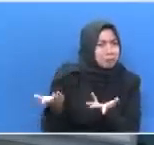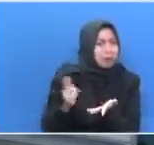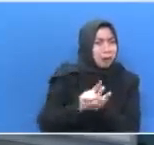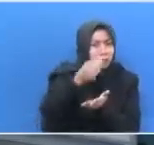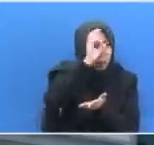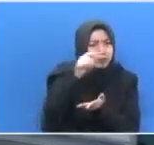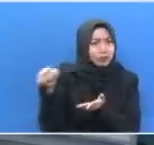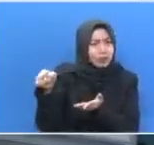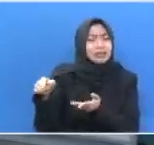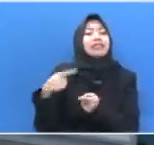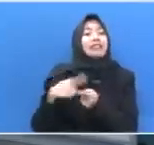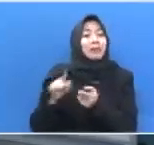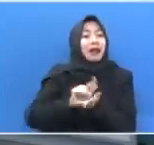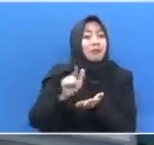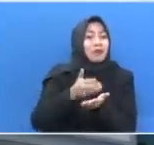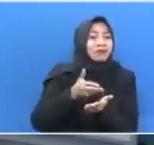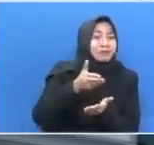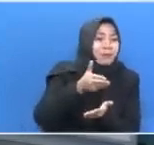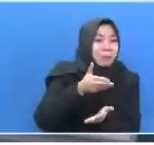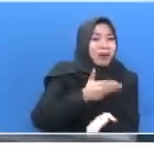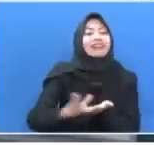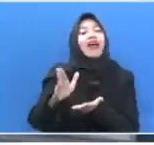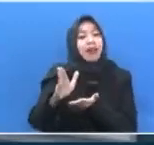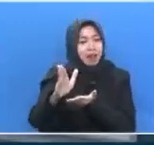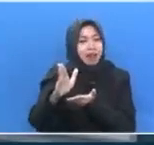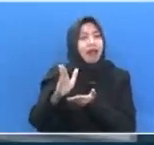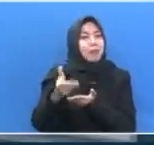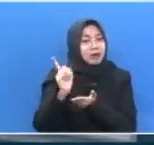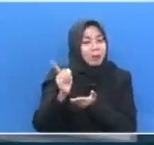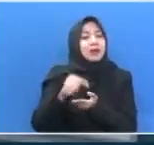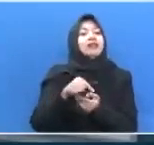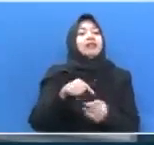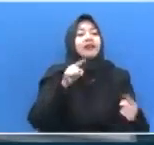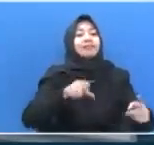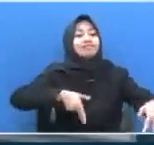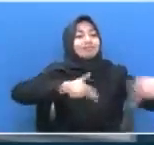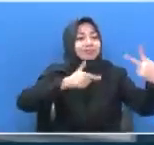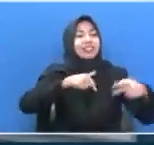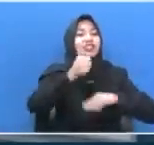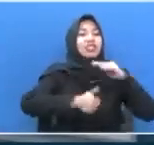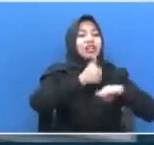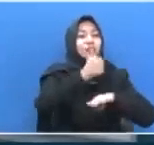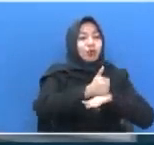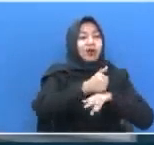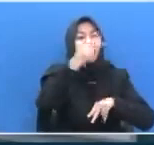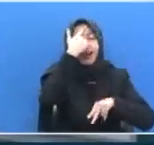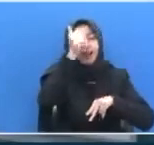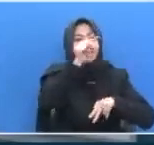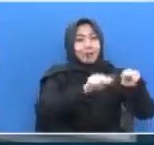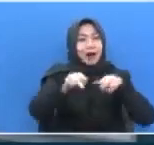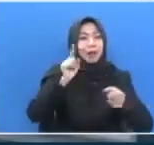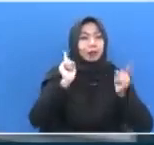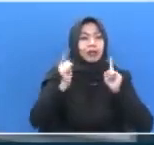memang akhirnya laporan tersebut dibatalkan kita bahas bersama dengan direktur parameter politik sekaligus pengamat politik Mas Adi